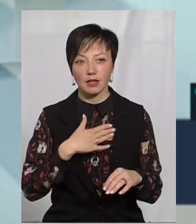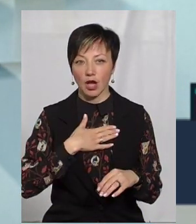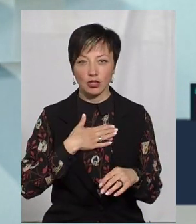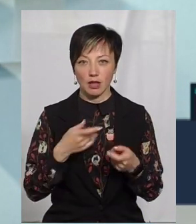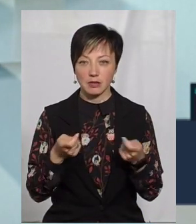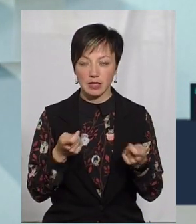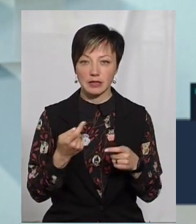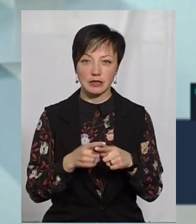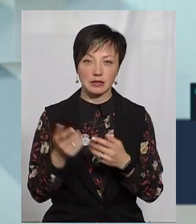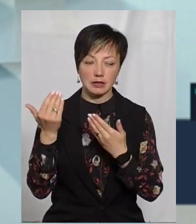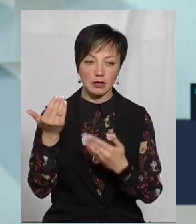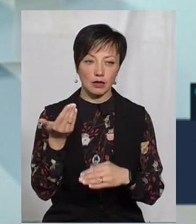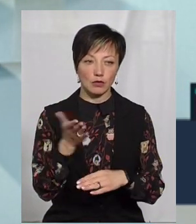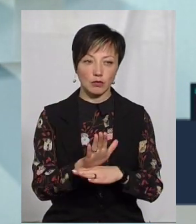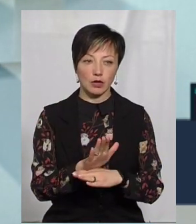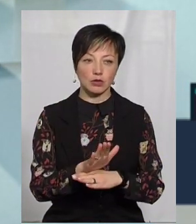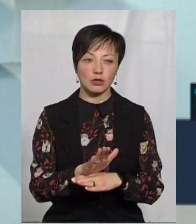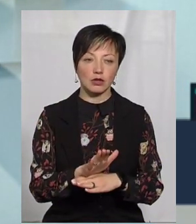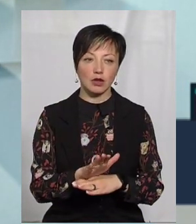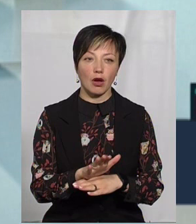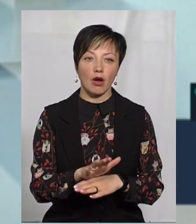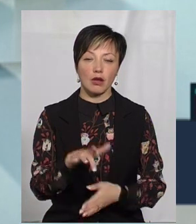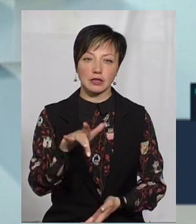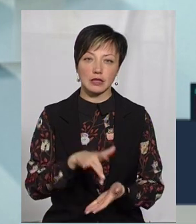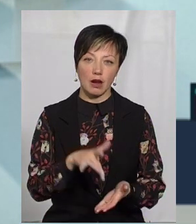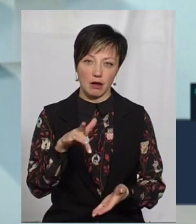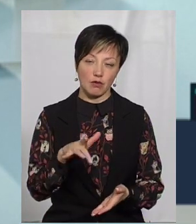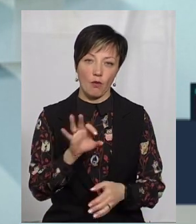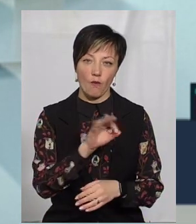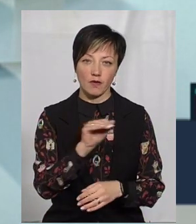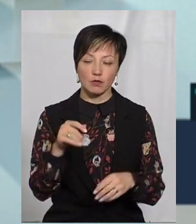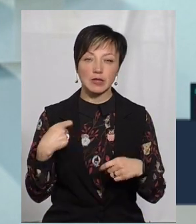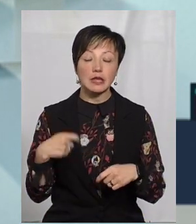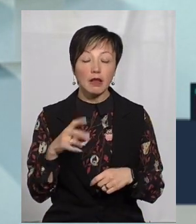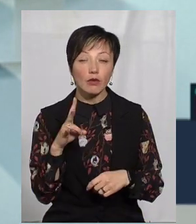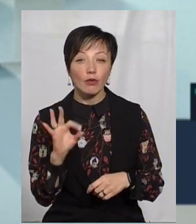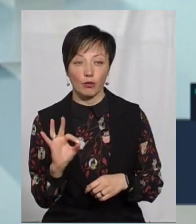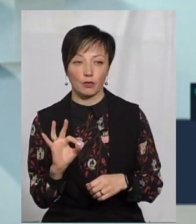наша адміністрація, це було розпорядження центрального апарату, але...